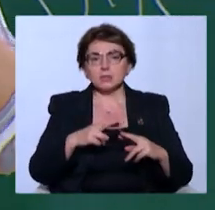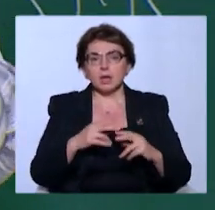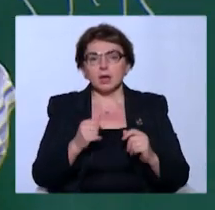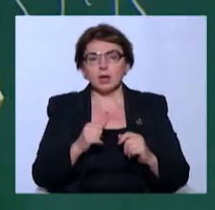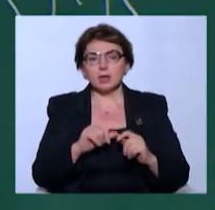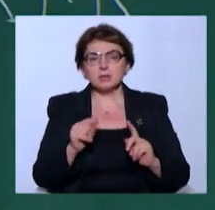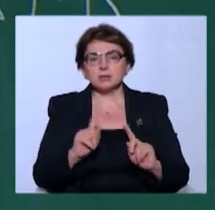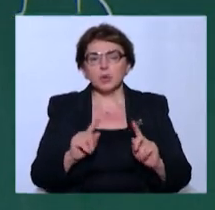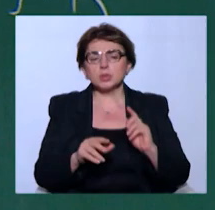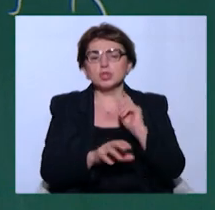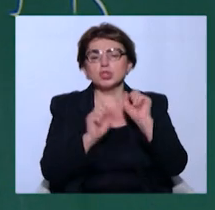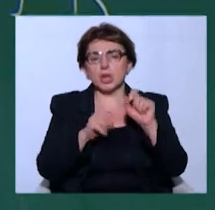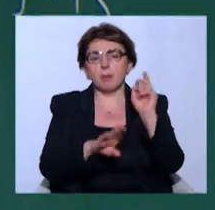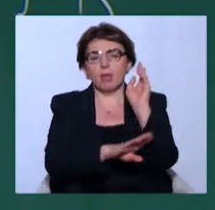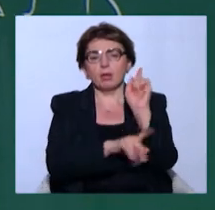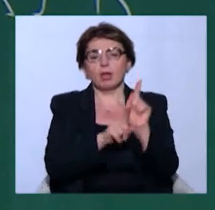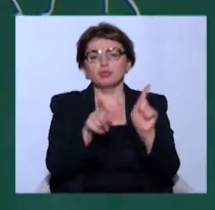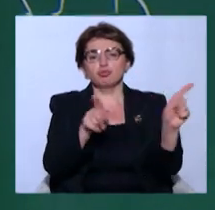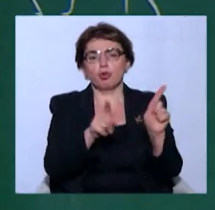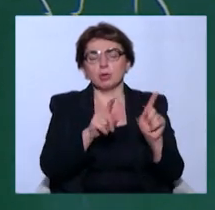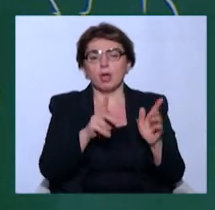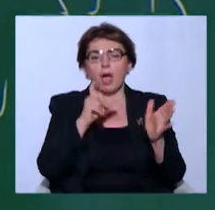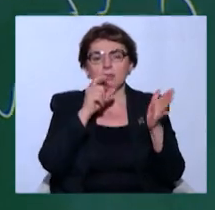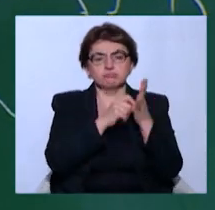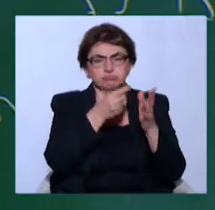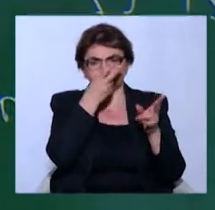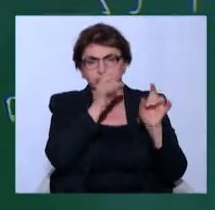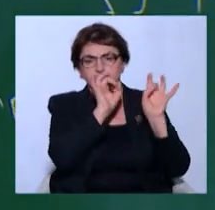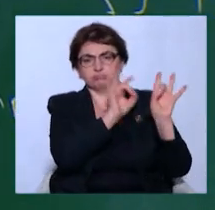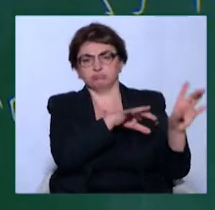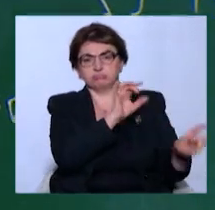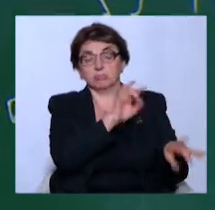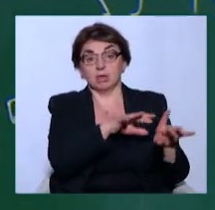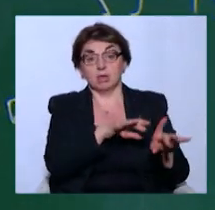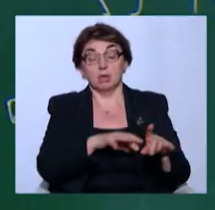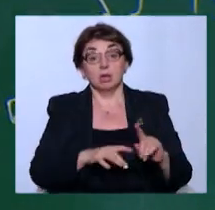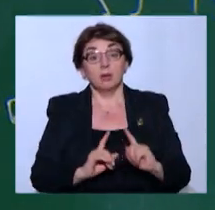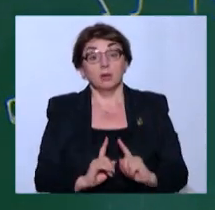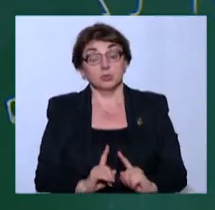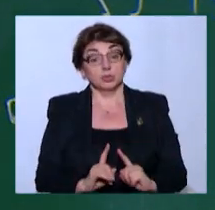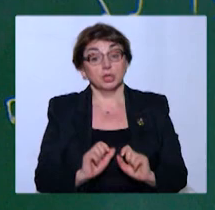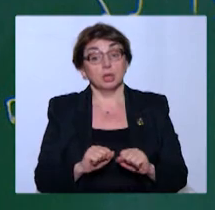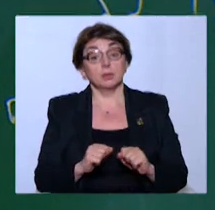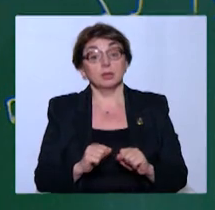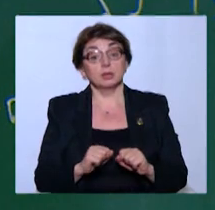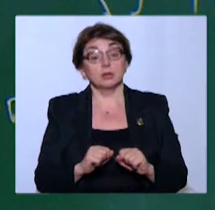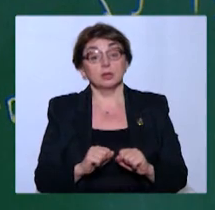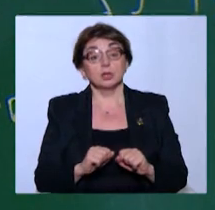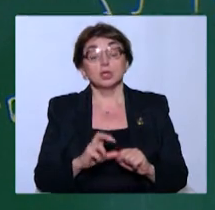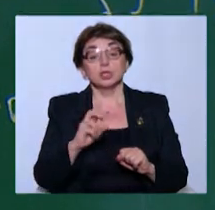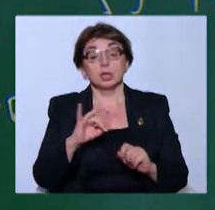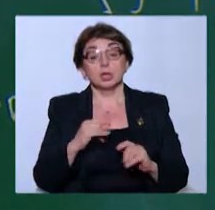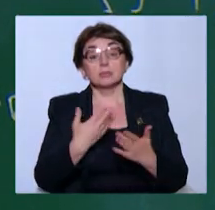ემგვანება ჩვეულებრივ ფოთოლს, ხოლო ჩხირულა ემგვანება ტოტს, მას ისეთი ფორმას ღებულობს.